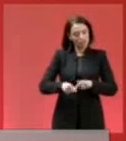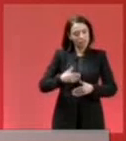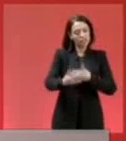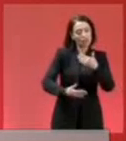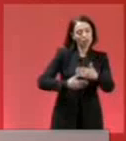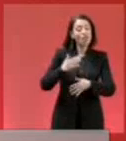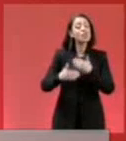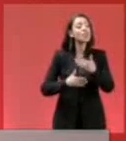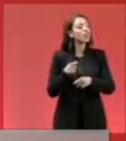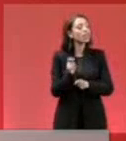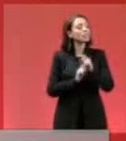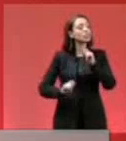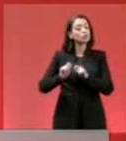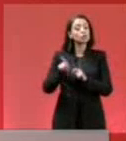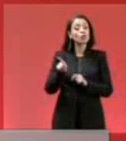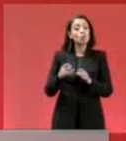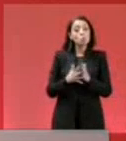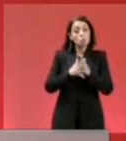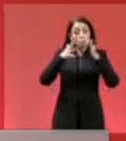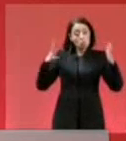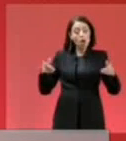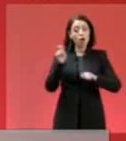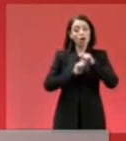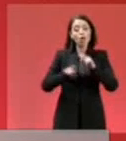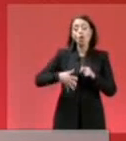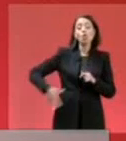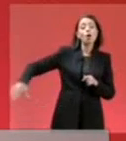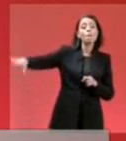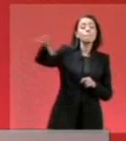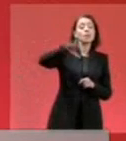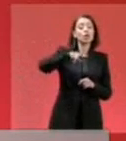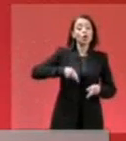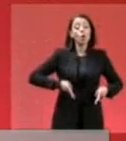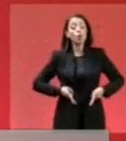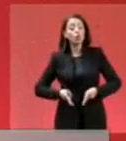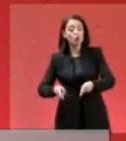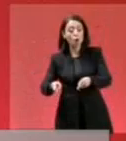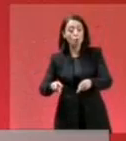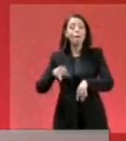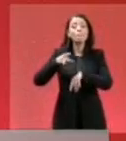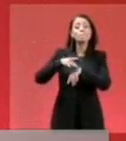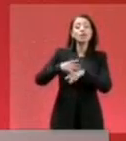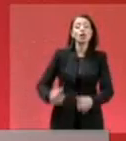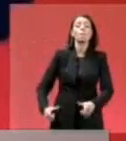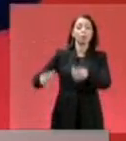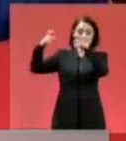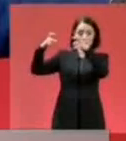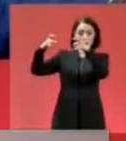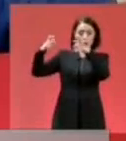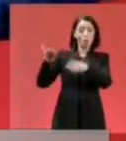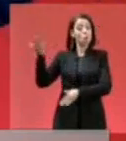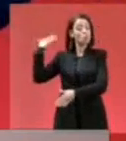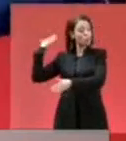η διαδικασία για την κατασκευή του κορυφαίου έργου υποδομής για την ευρύτερη περιοχή του δρόμου Πάτρας Πύργου.